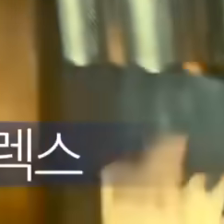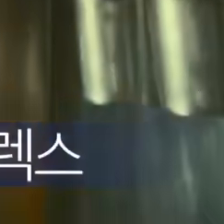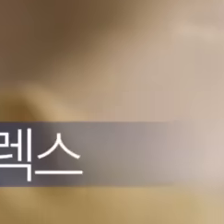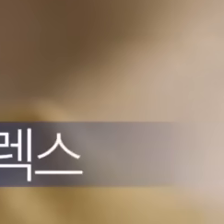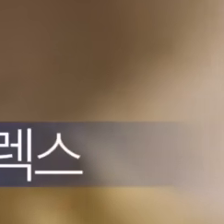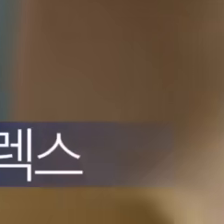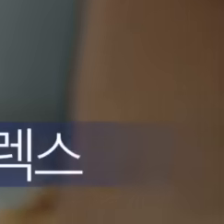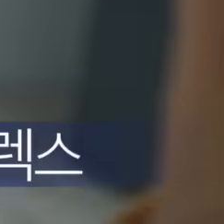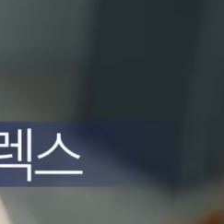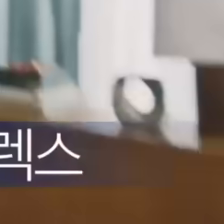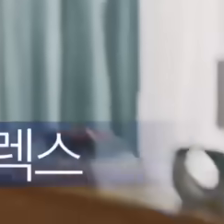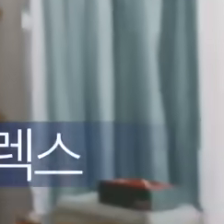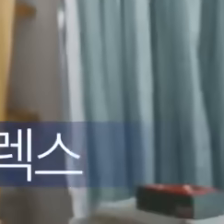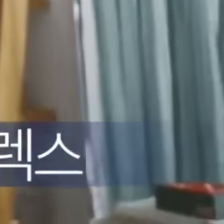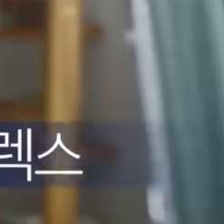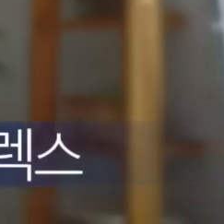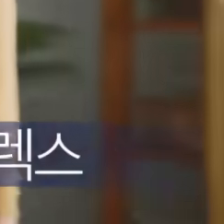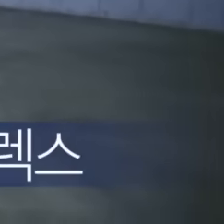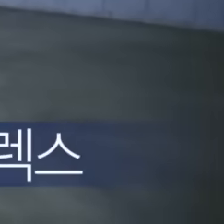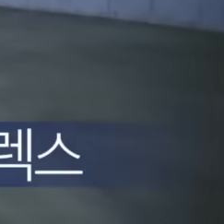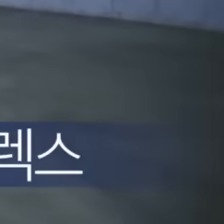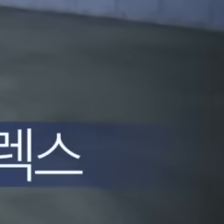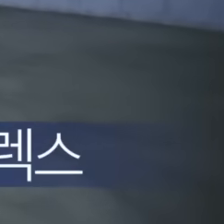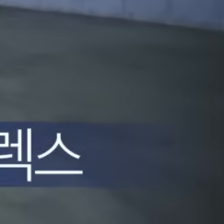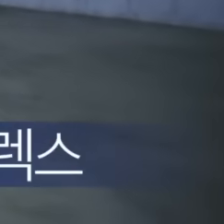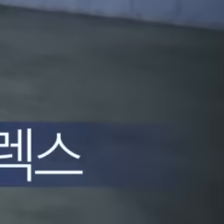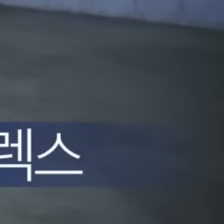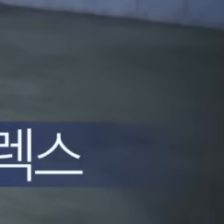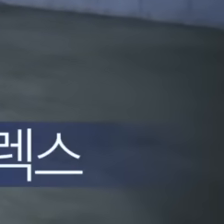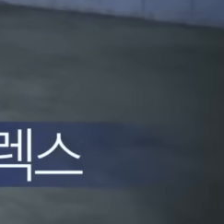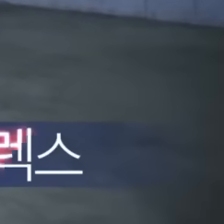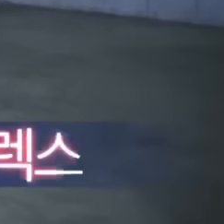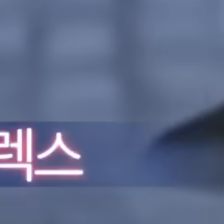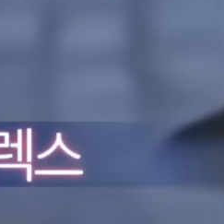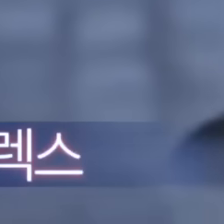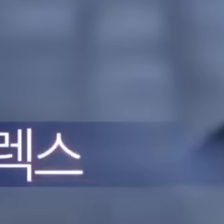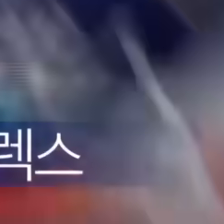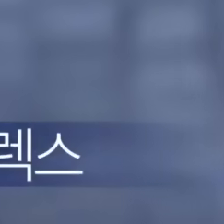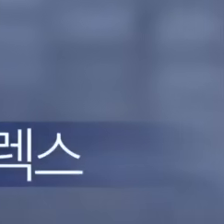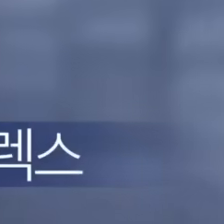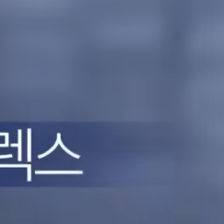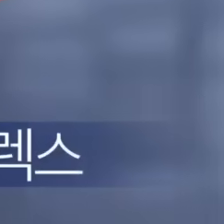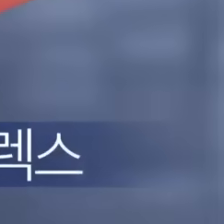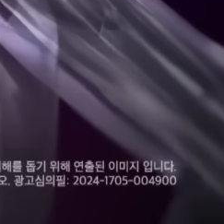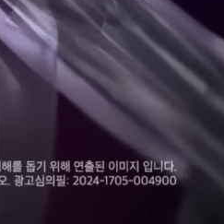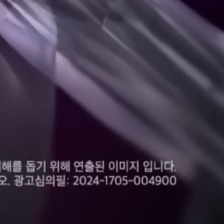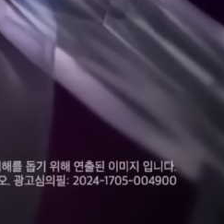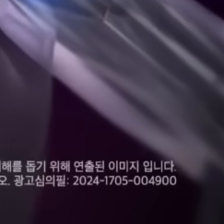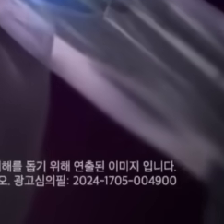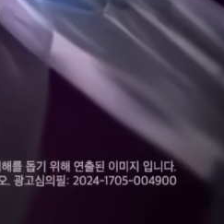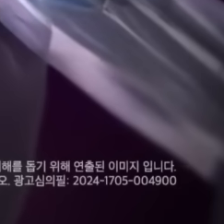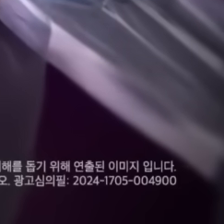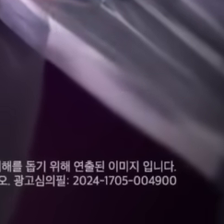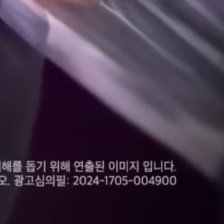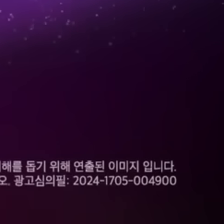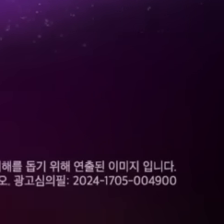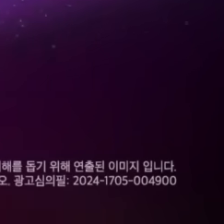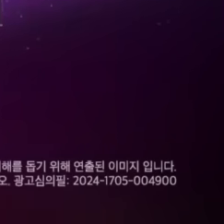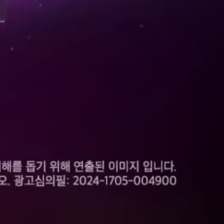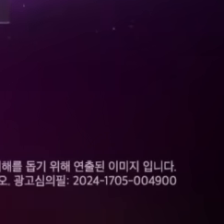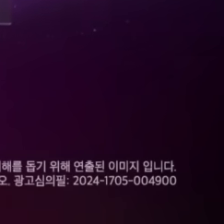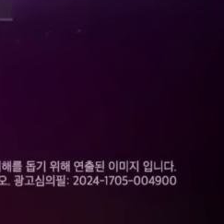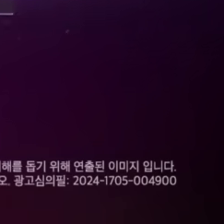일한다 붙이고 바로 이겨낸다 근육통을이기는 한국인의 파스 신신파스 RX 냉 침실 이중